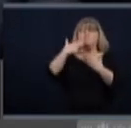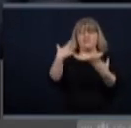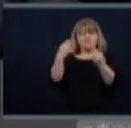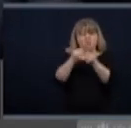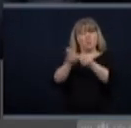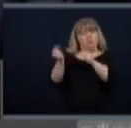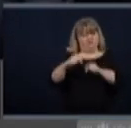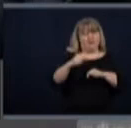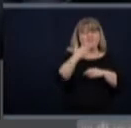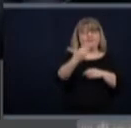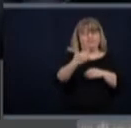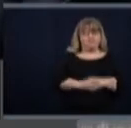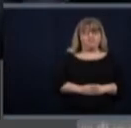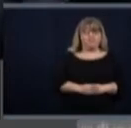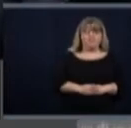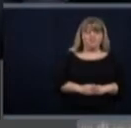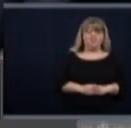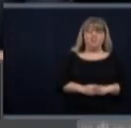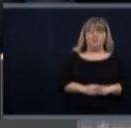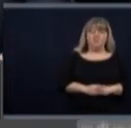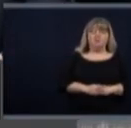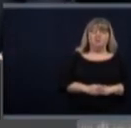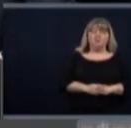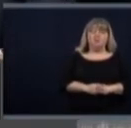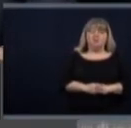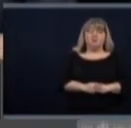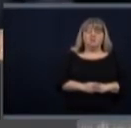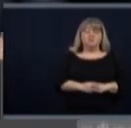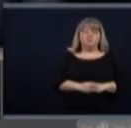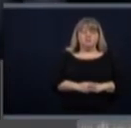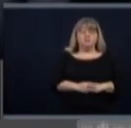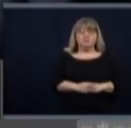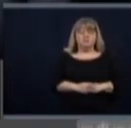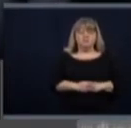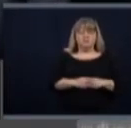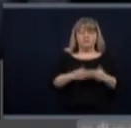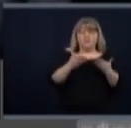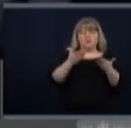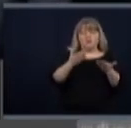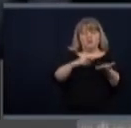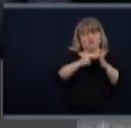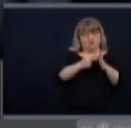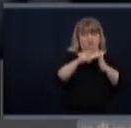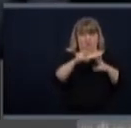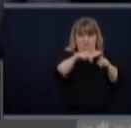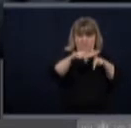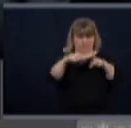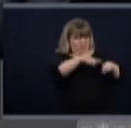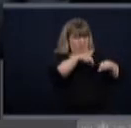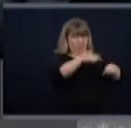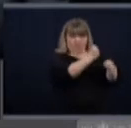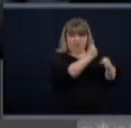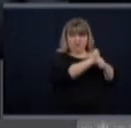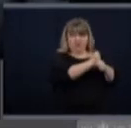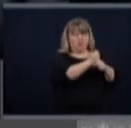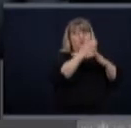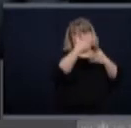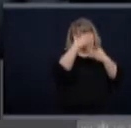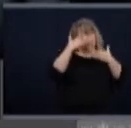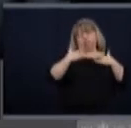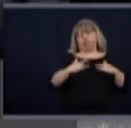merci. Ça va nous permettre de nous concentrer davantage sur le reste de la situation. Comme je le